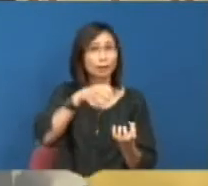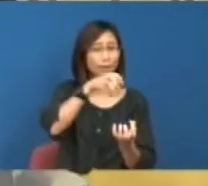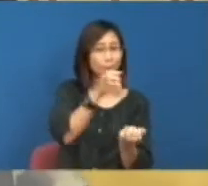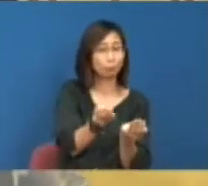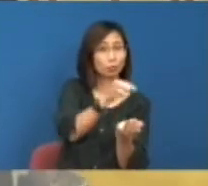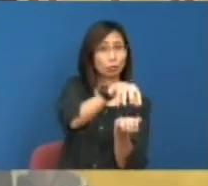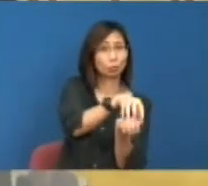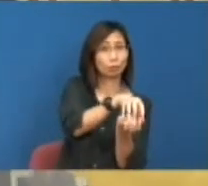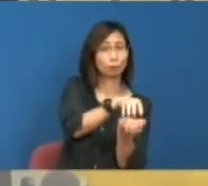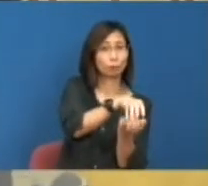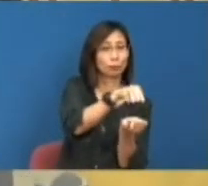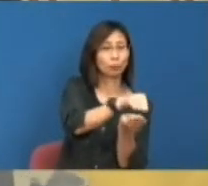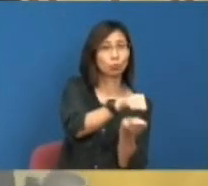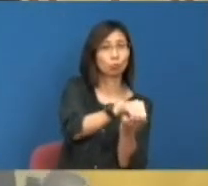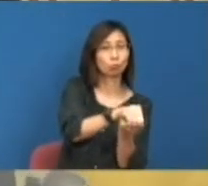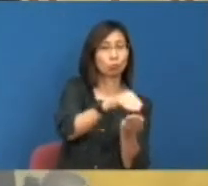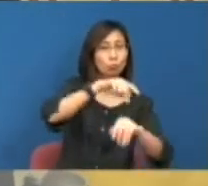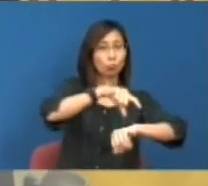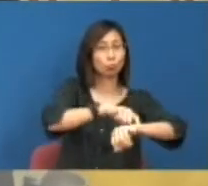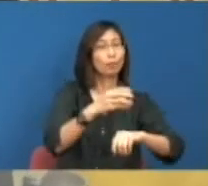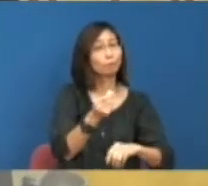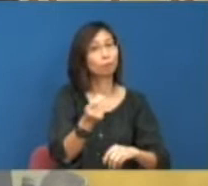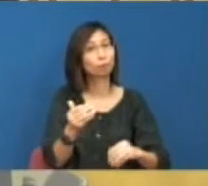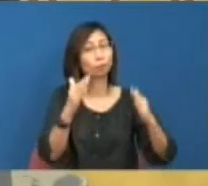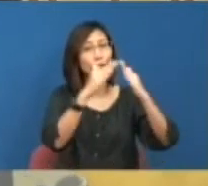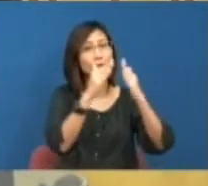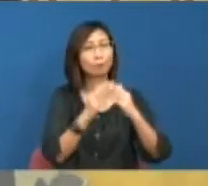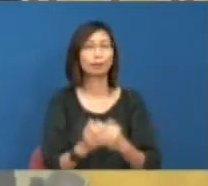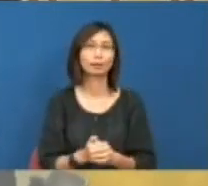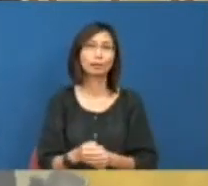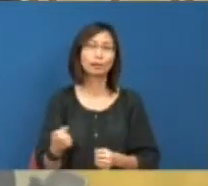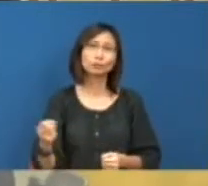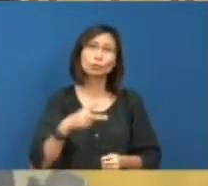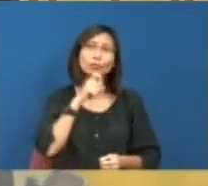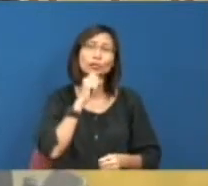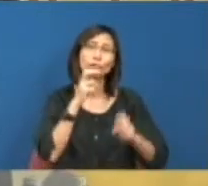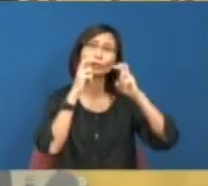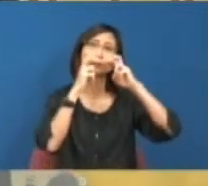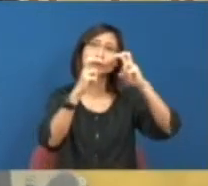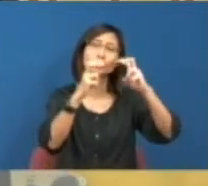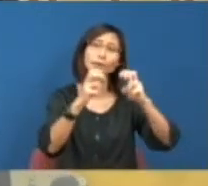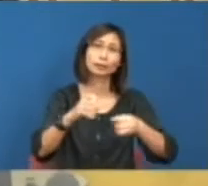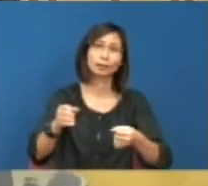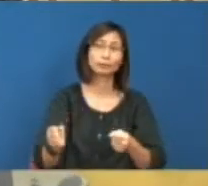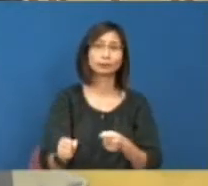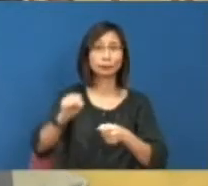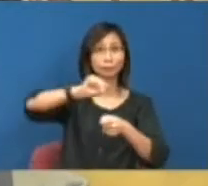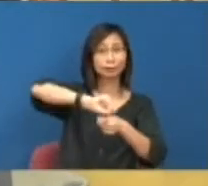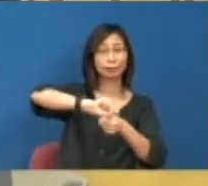問題，以至到地鐵加價，以至到地鐵變成地產霸權，以至到